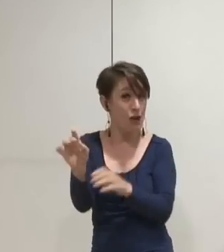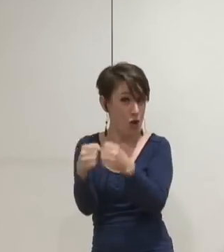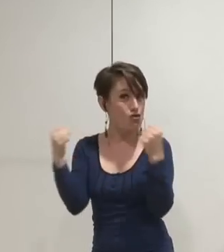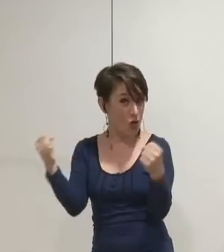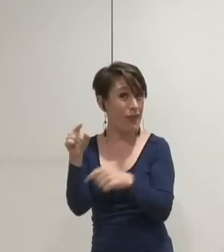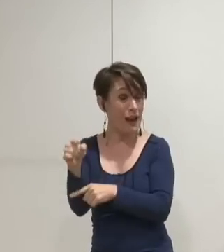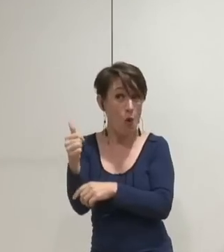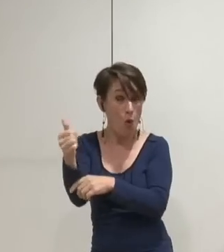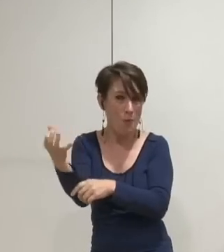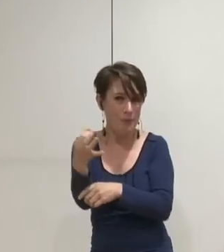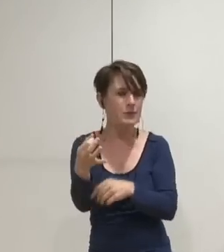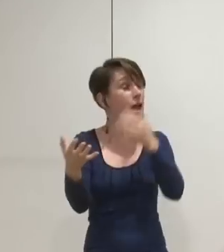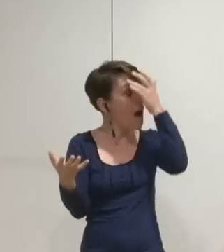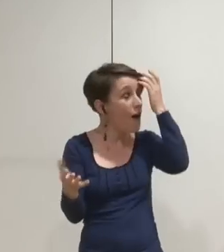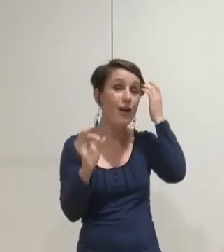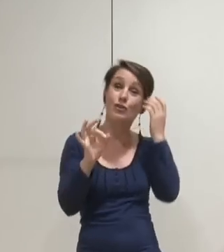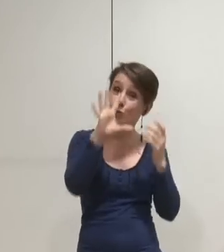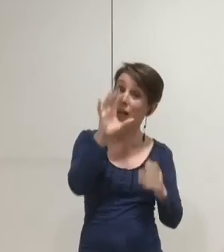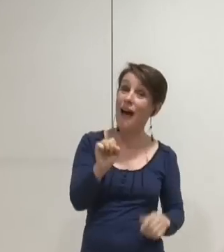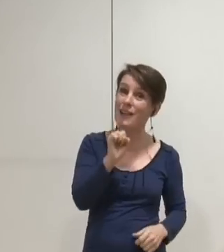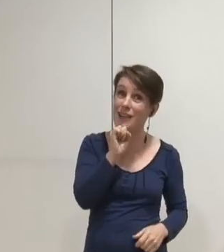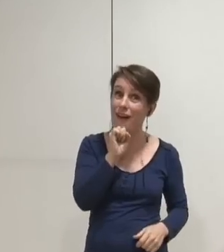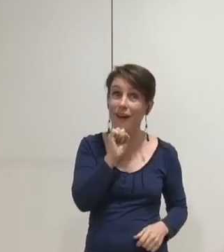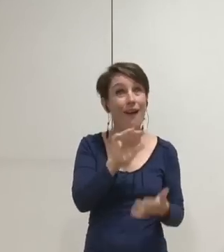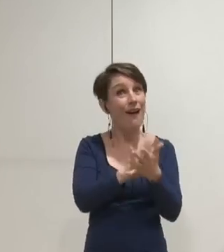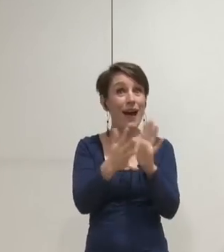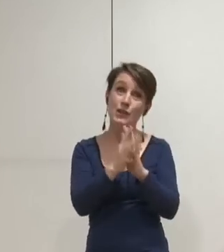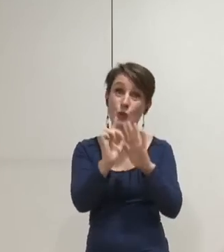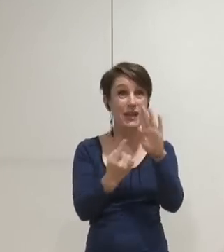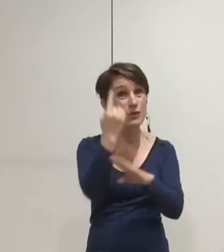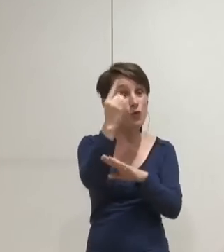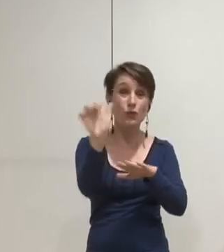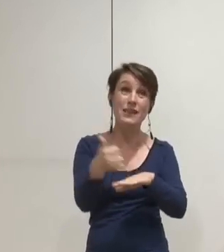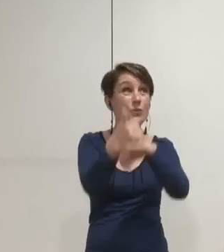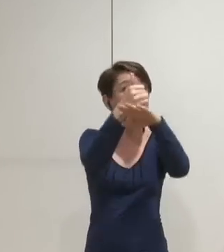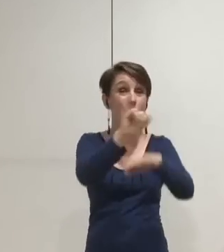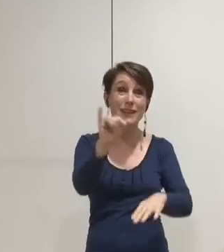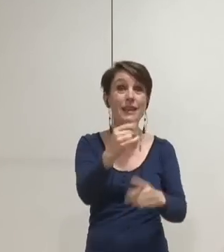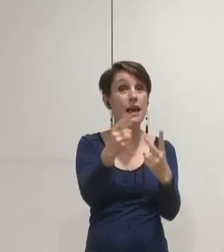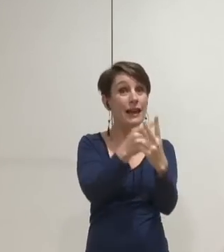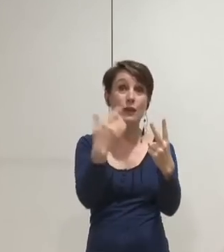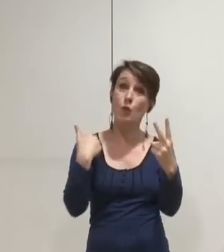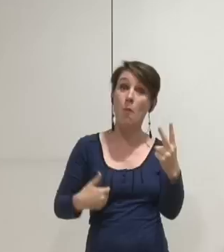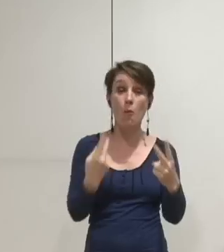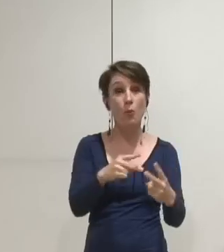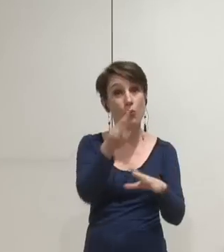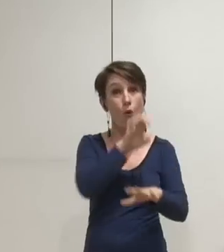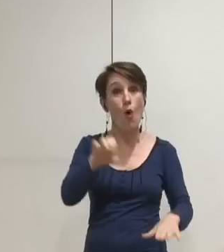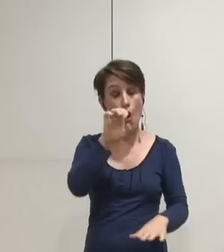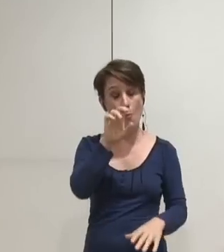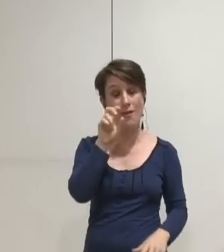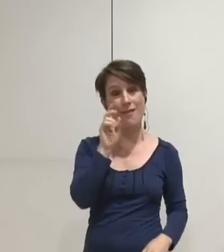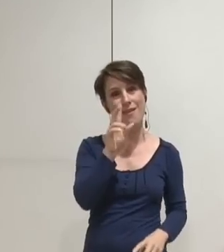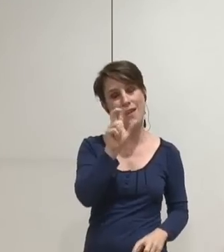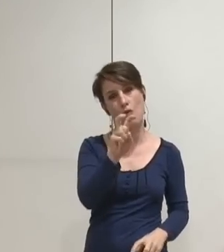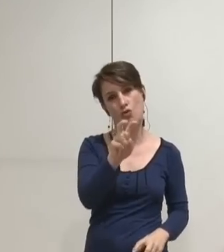fusé par le plus grand des hasards par le plus grand des hasards soit dirigé par de membres europé écologie les vert ça